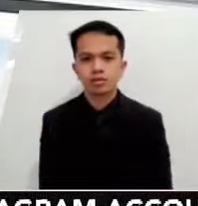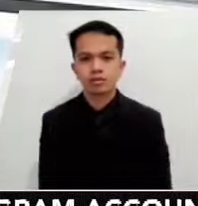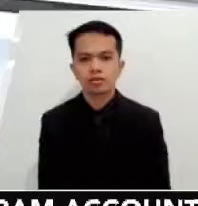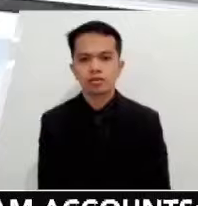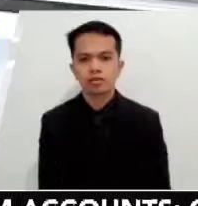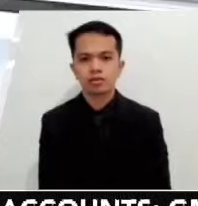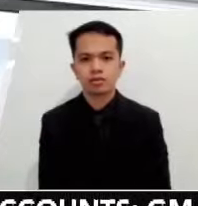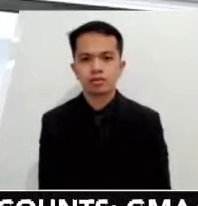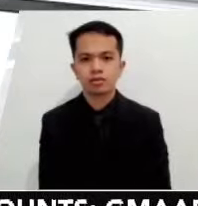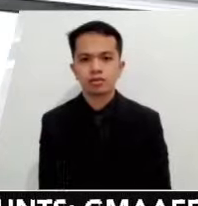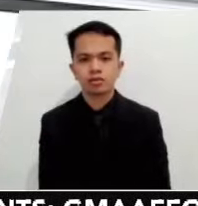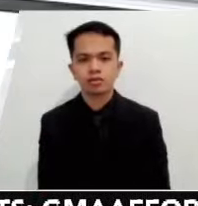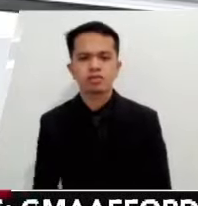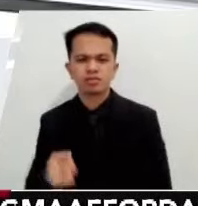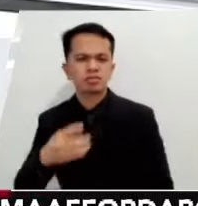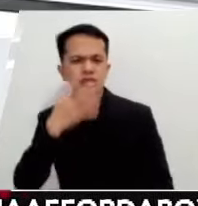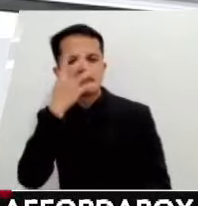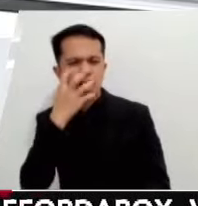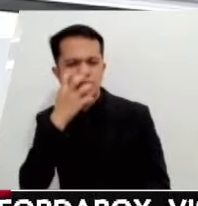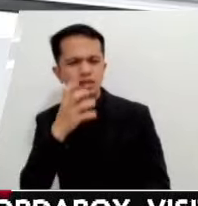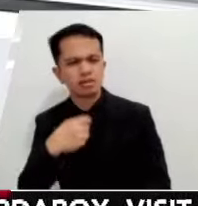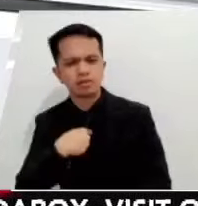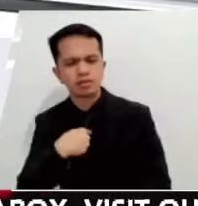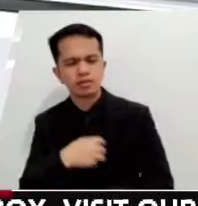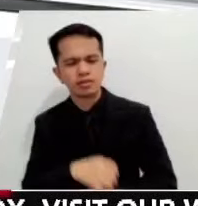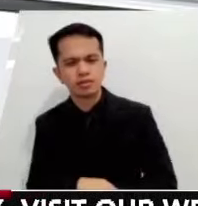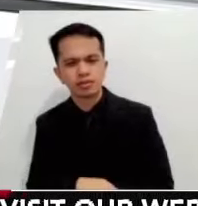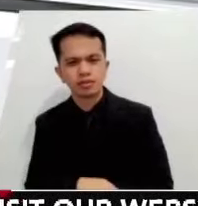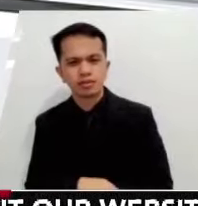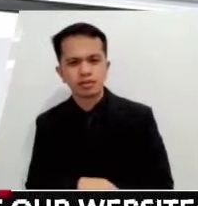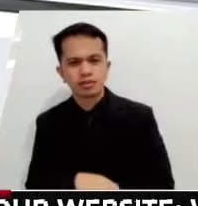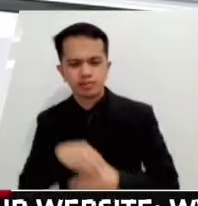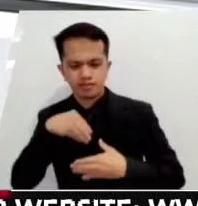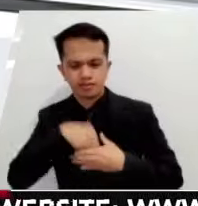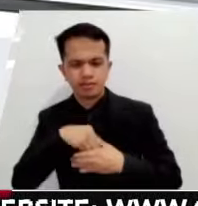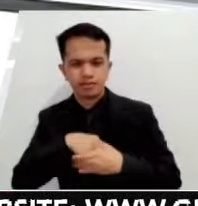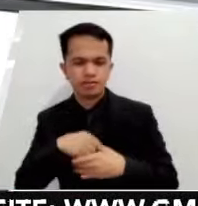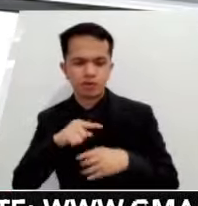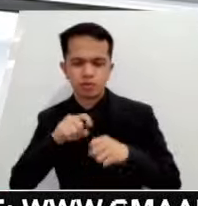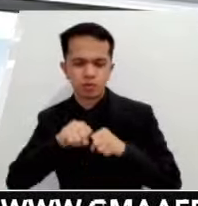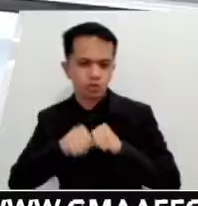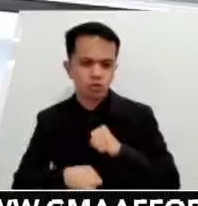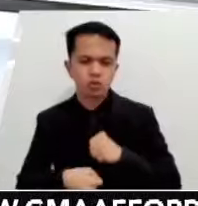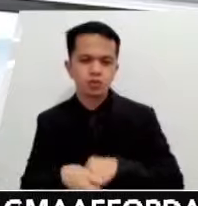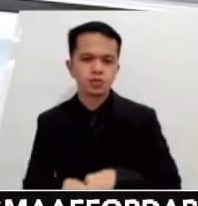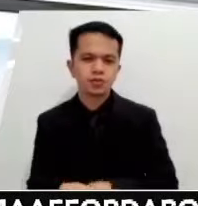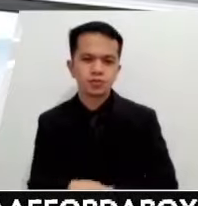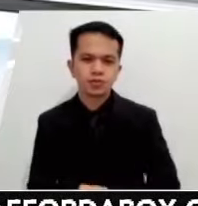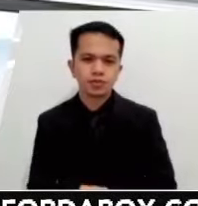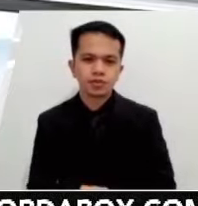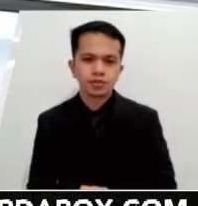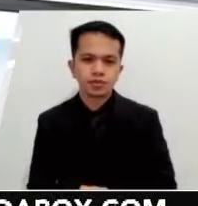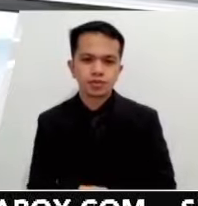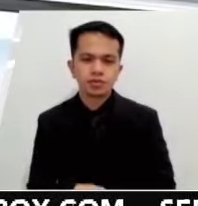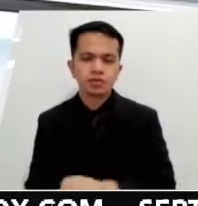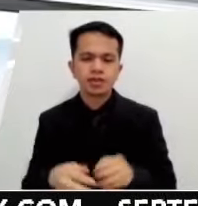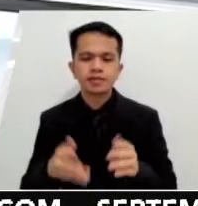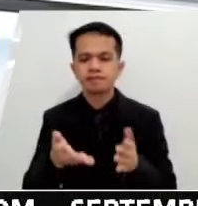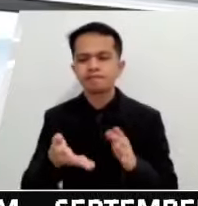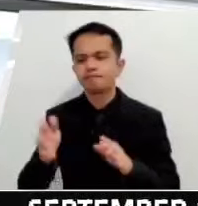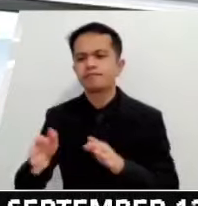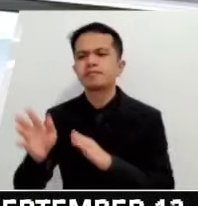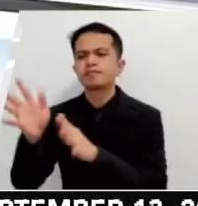Galit, siyempre. Umiyak siya sa loob. Yun, so, pinalabas muna yung kabila. We just hope